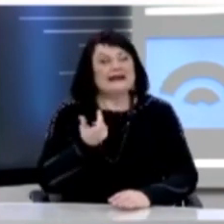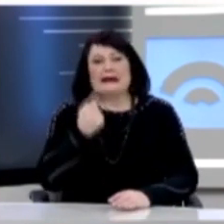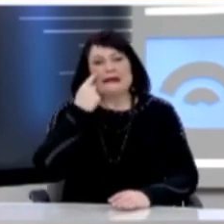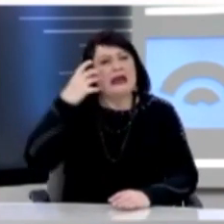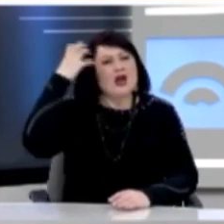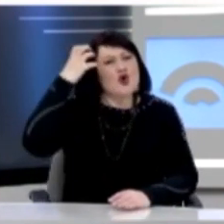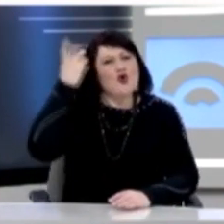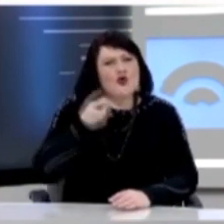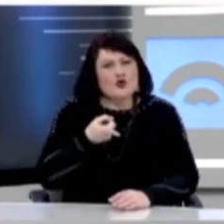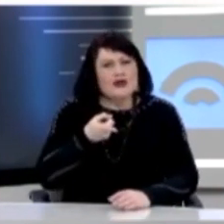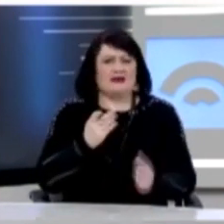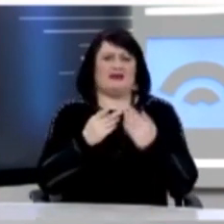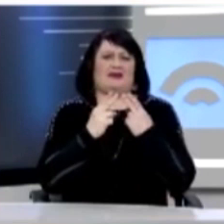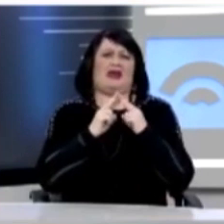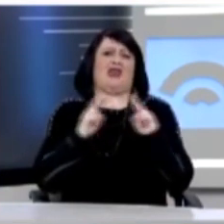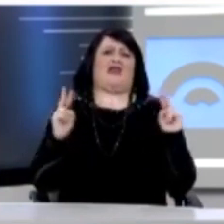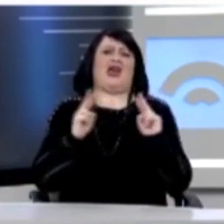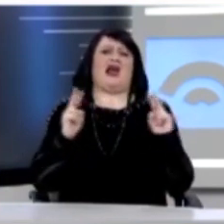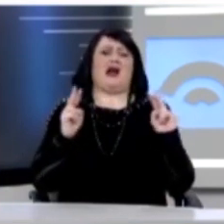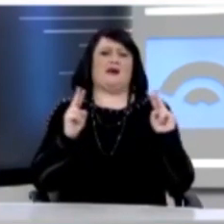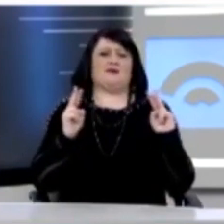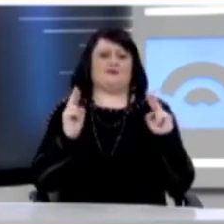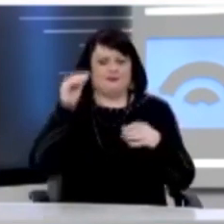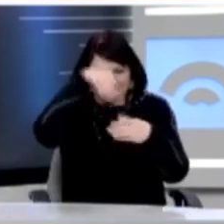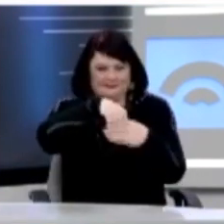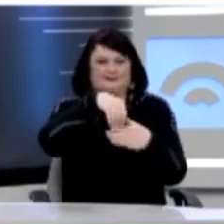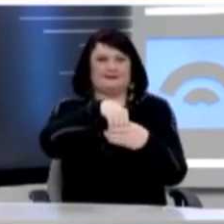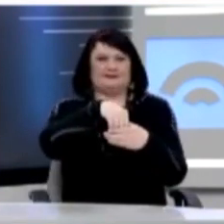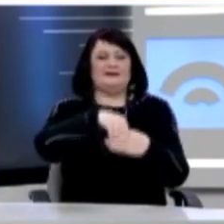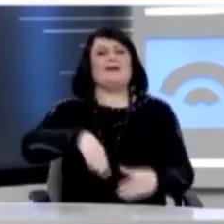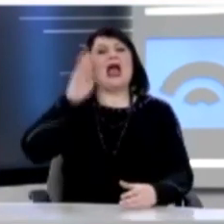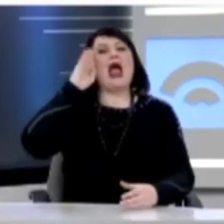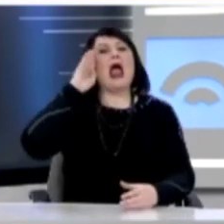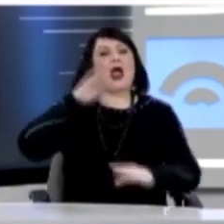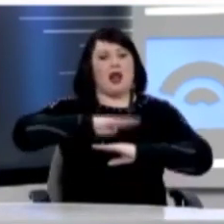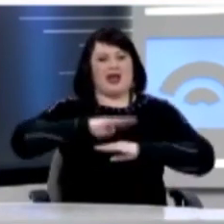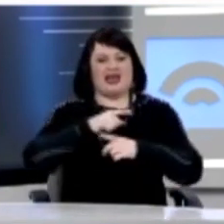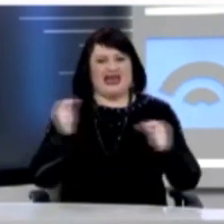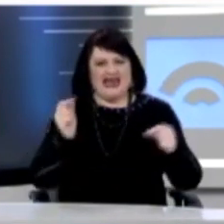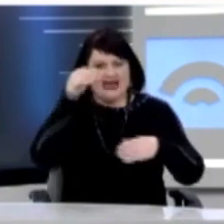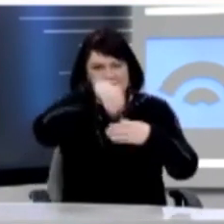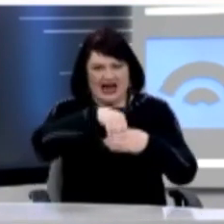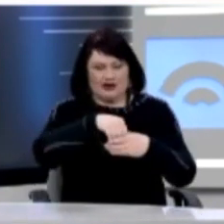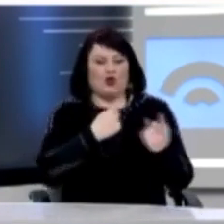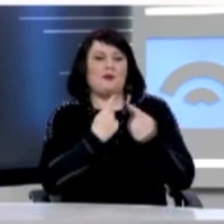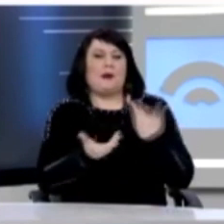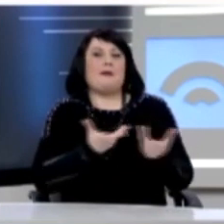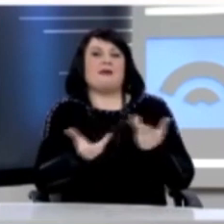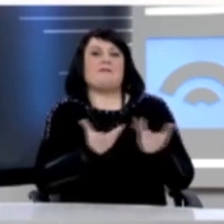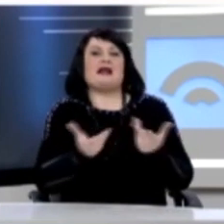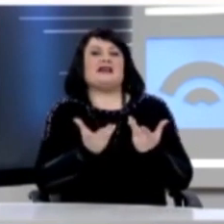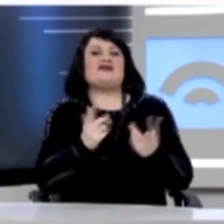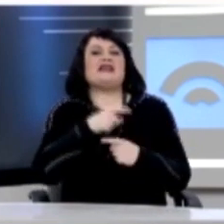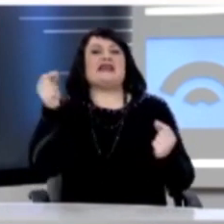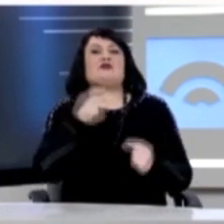παραπέμπουν ευθέως σε πιο ενεργή παρέμβαση του αμερικανονατοϊκού παράγοντα στις διαπραγματεύσεις,